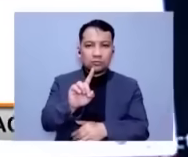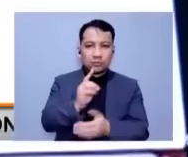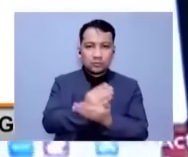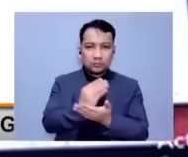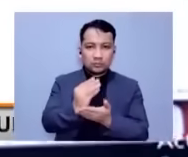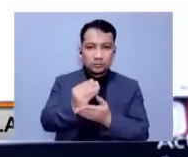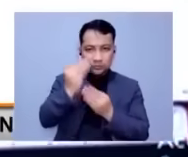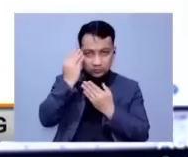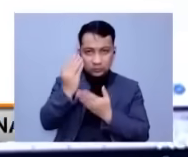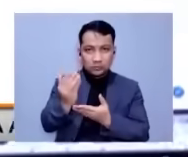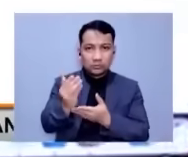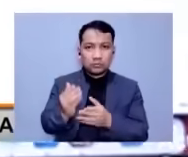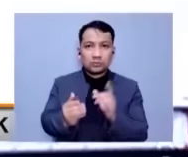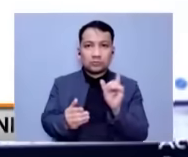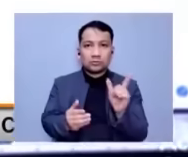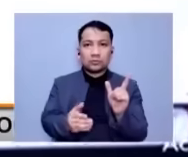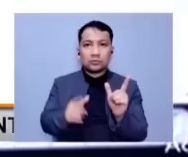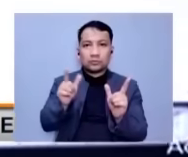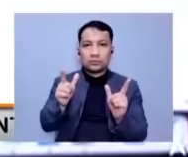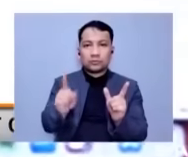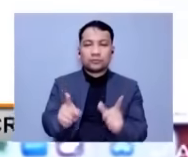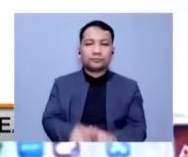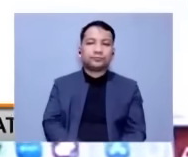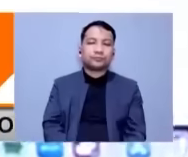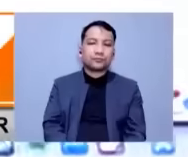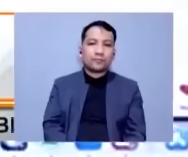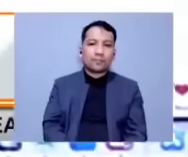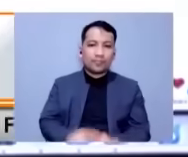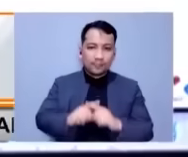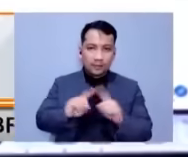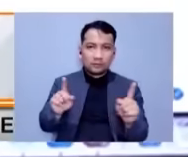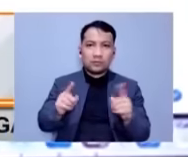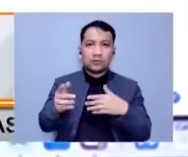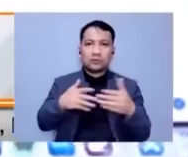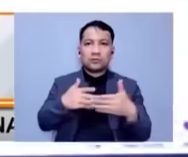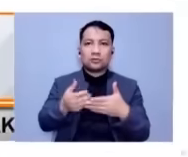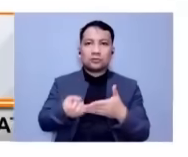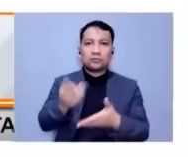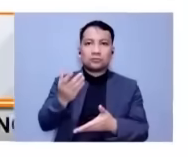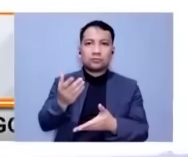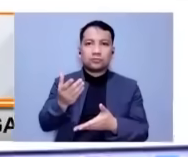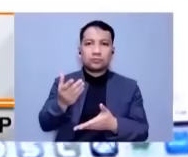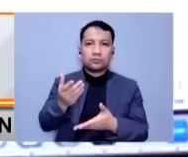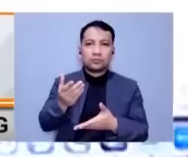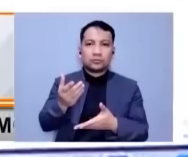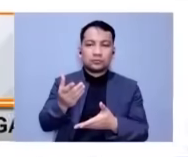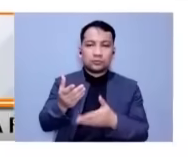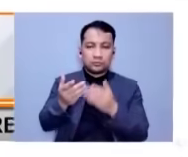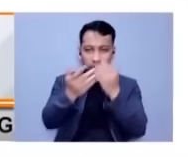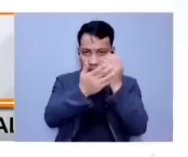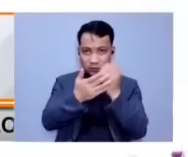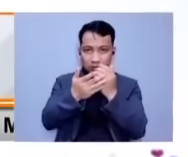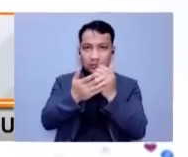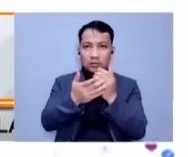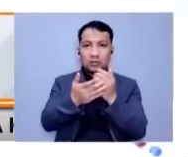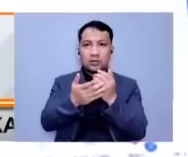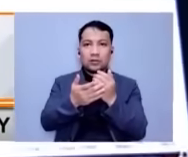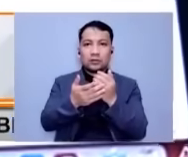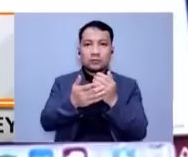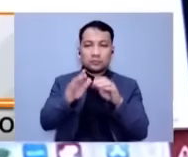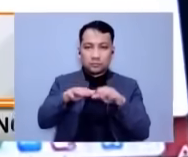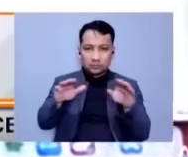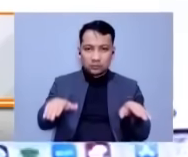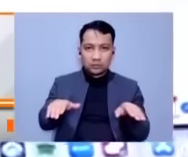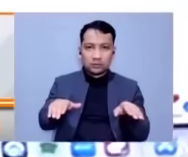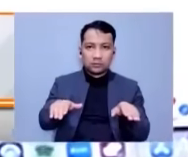noong 2021. Pero walang anumang halaga ang papantay sa tromang idinudulot nito sa mga batang